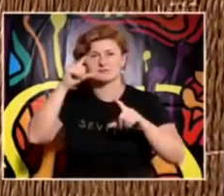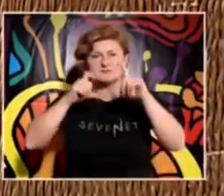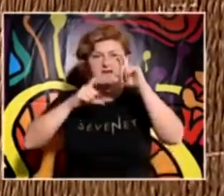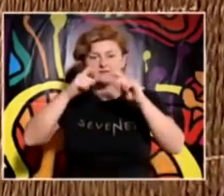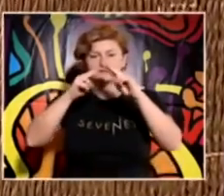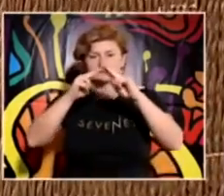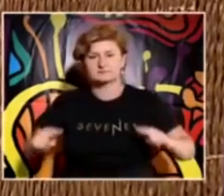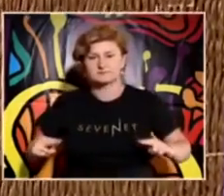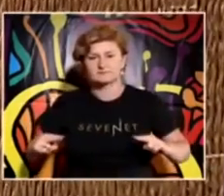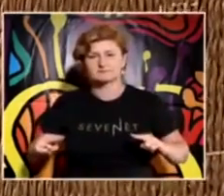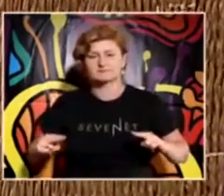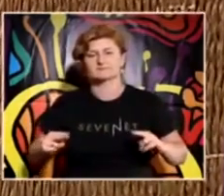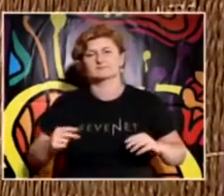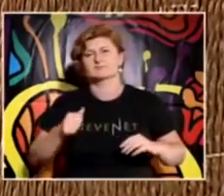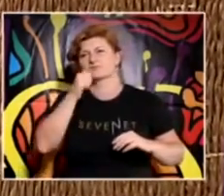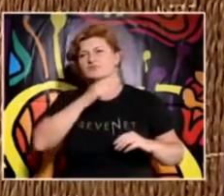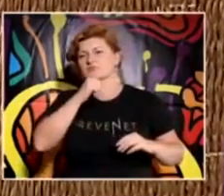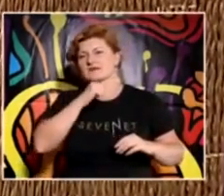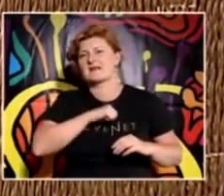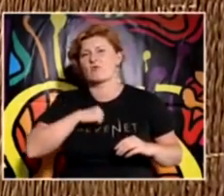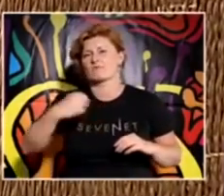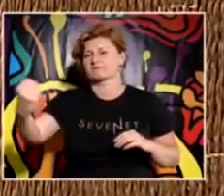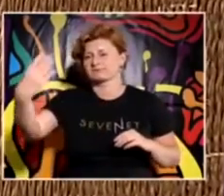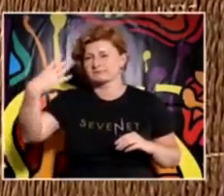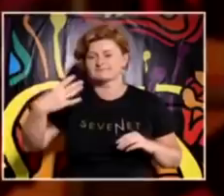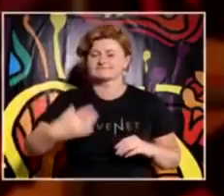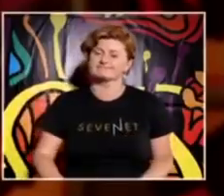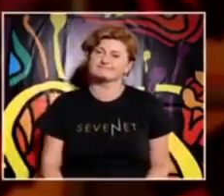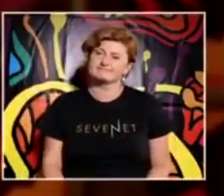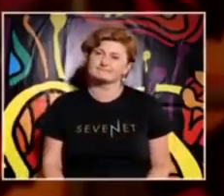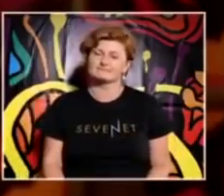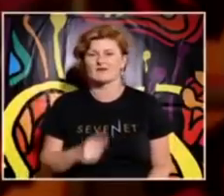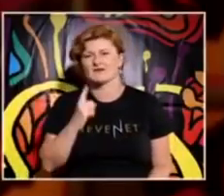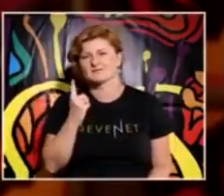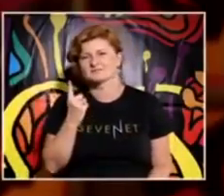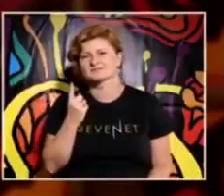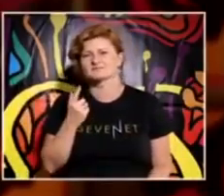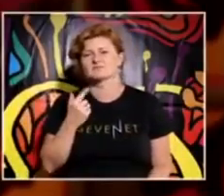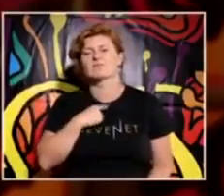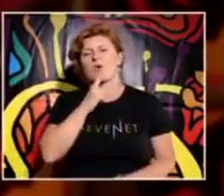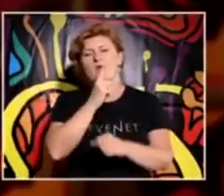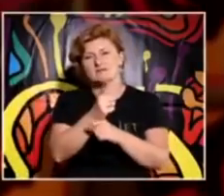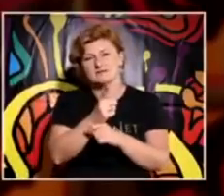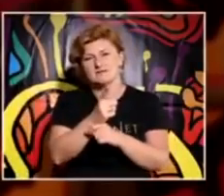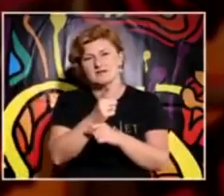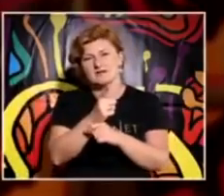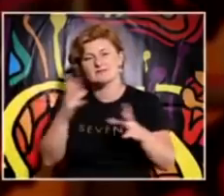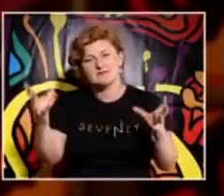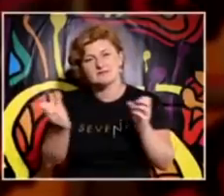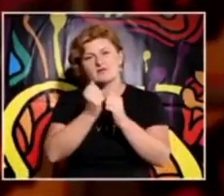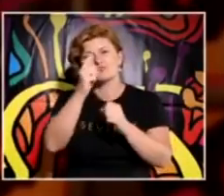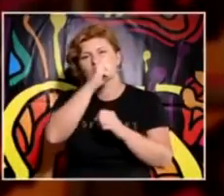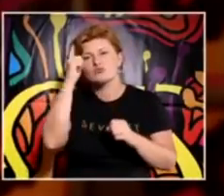na samowyzwalaczu, ale to nie było to. Ale rzeczywiście polecam znajdować ludzi, którzy mają